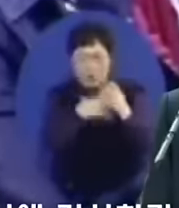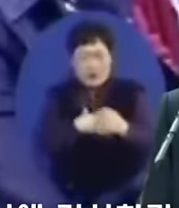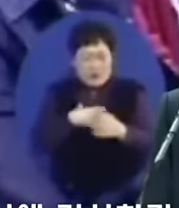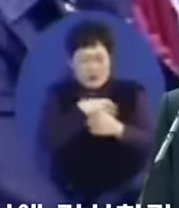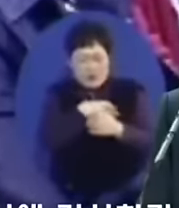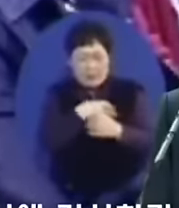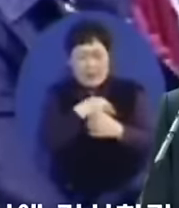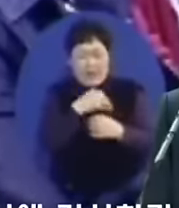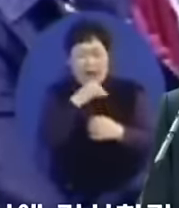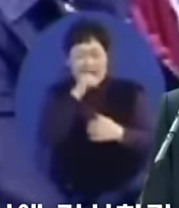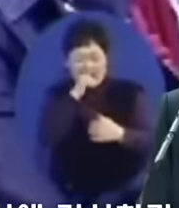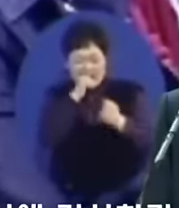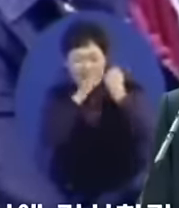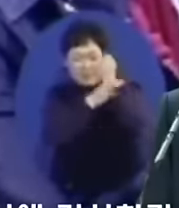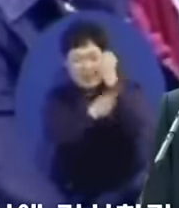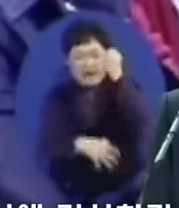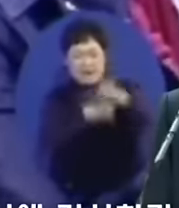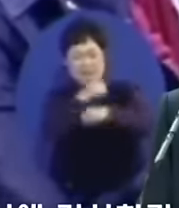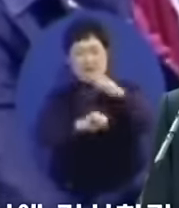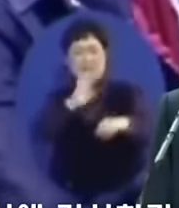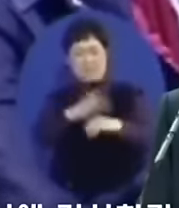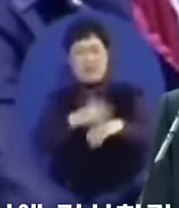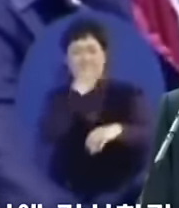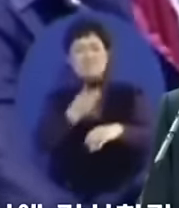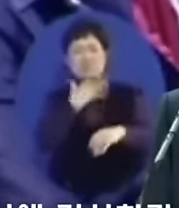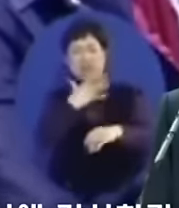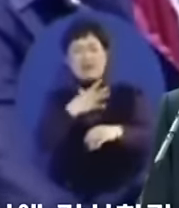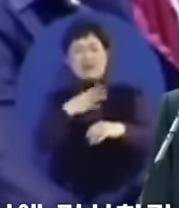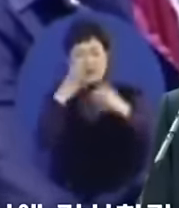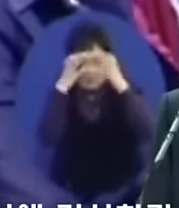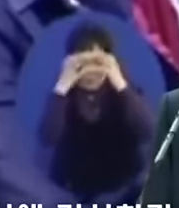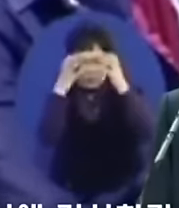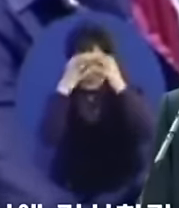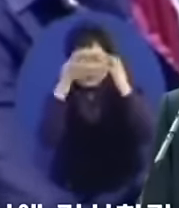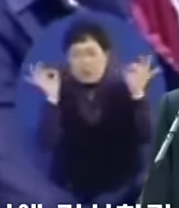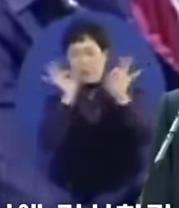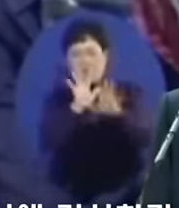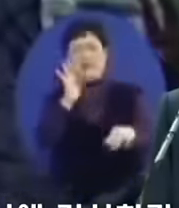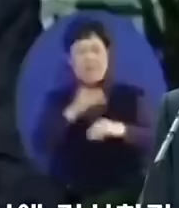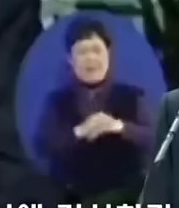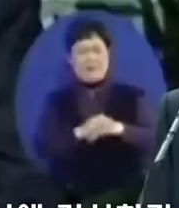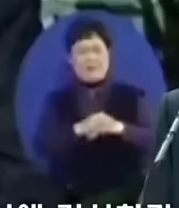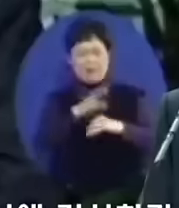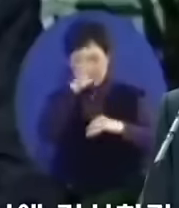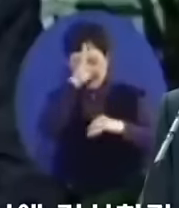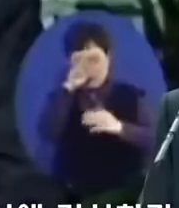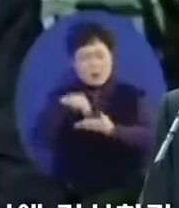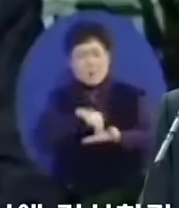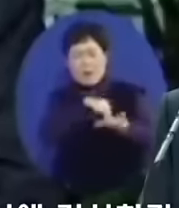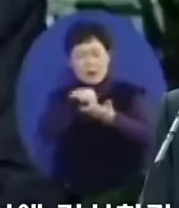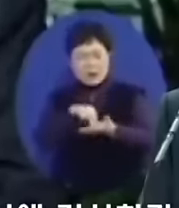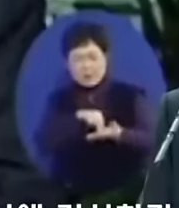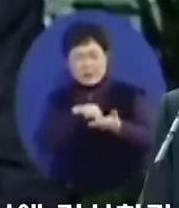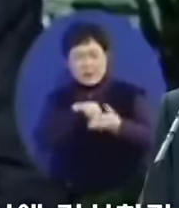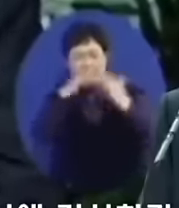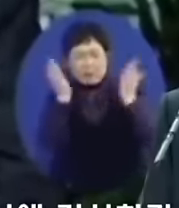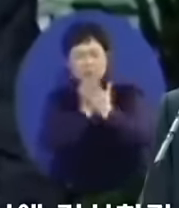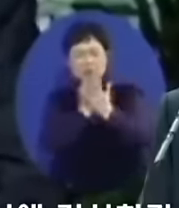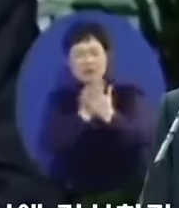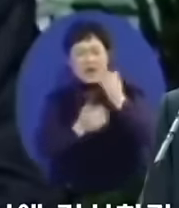쇠고랑이 끊어지는 것입니다. 불행과 고통의 쇠고랑이 끊어지는 것입니다. 질병과 외로움의 쇠고랑이 끊어지는